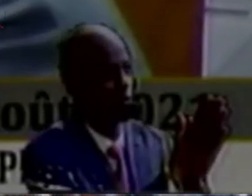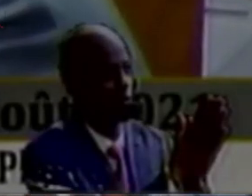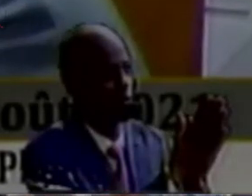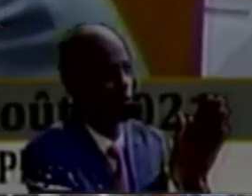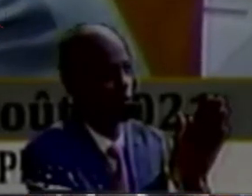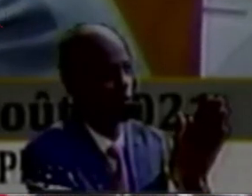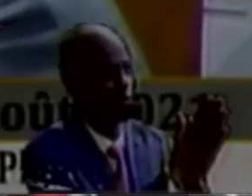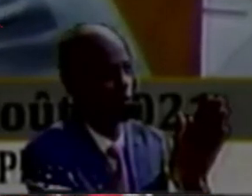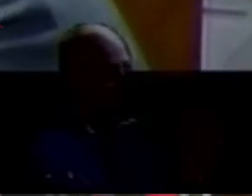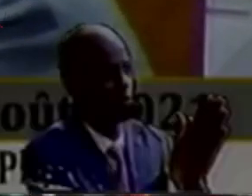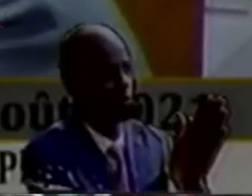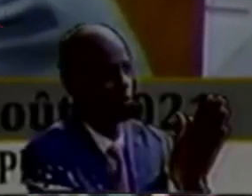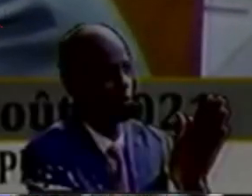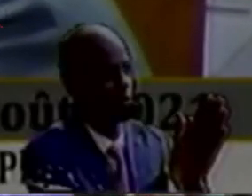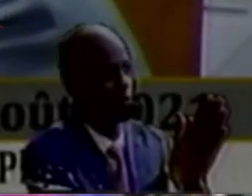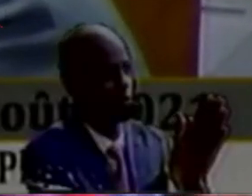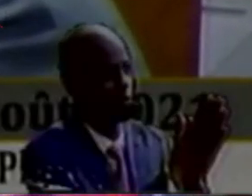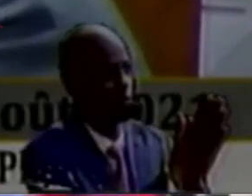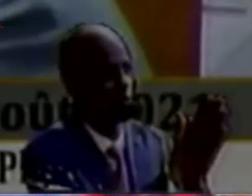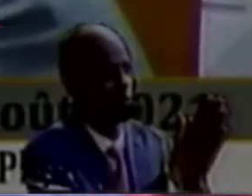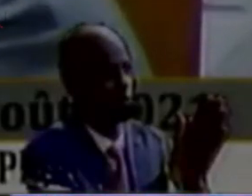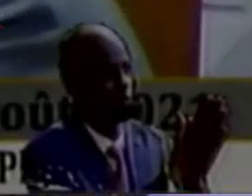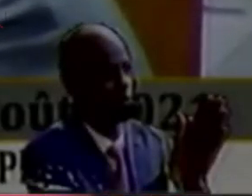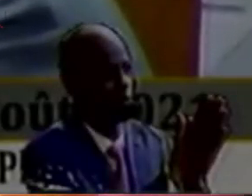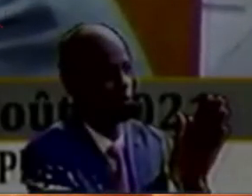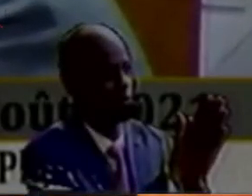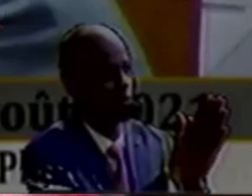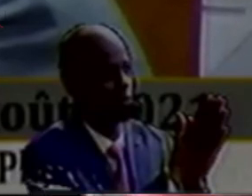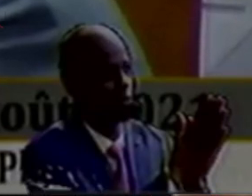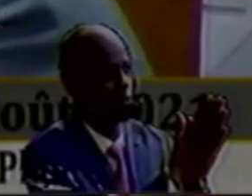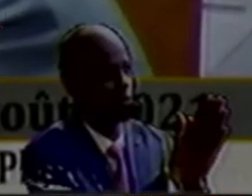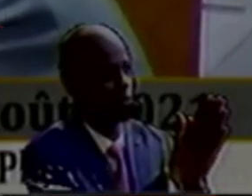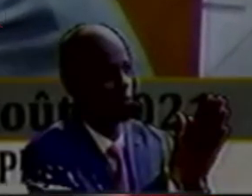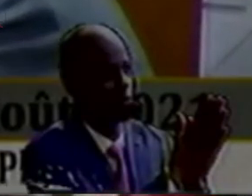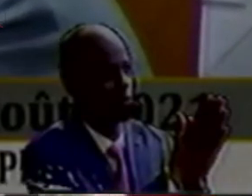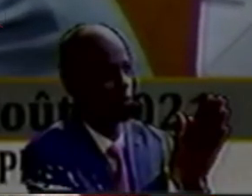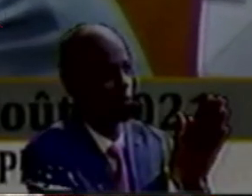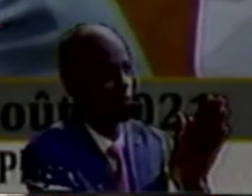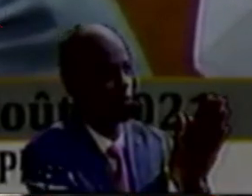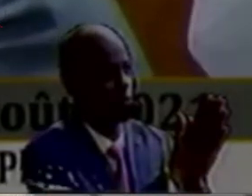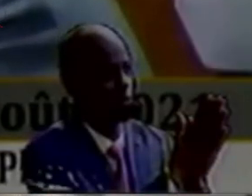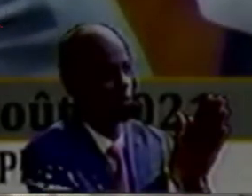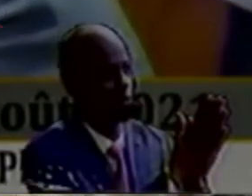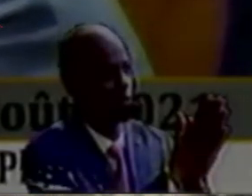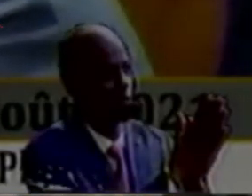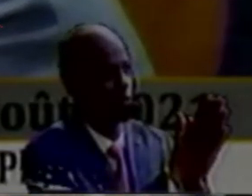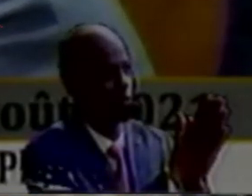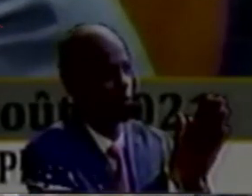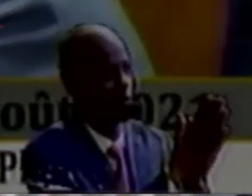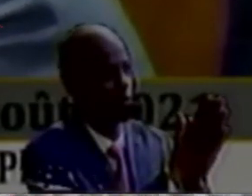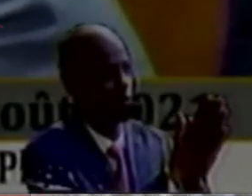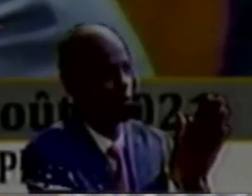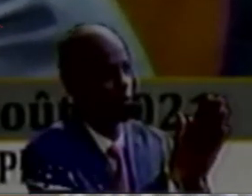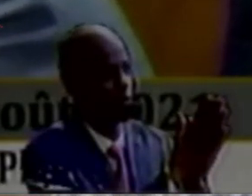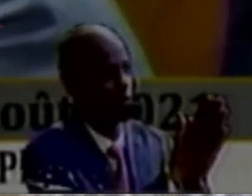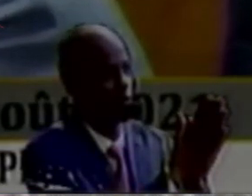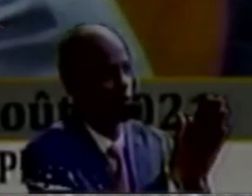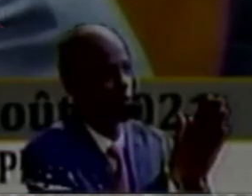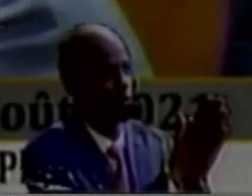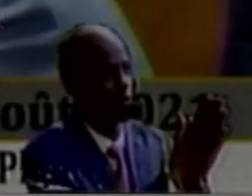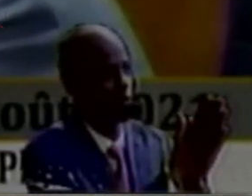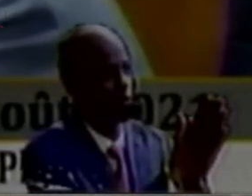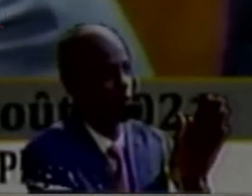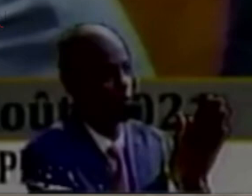et aux risques est debout pour conjurer le sort de se mettre à reconstruire. Dans ce contexte difficile, tous les